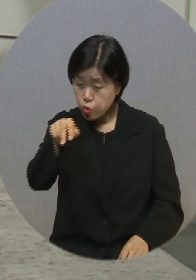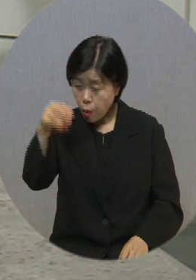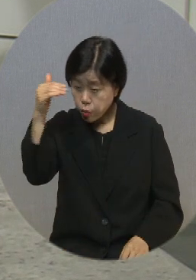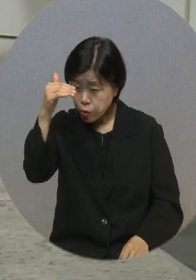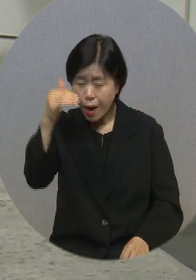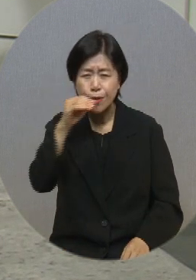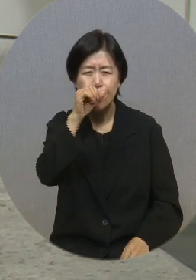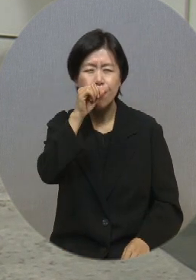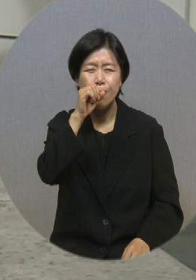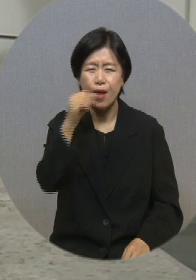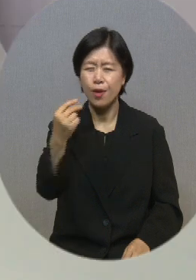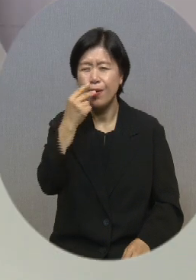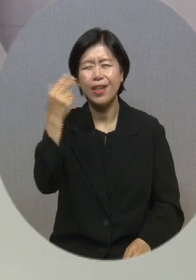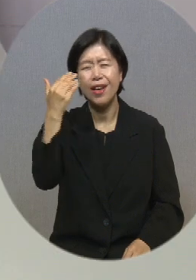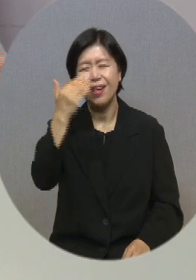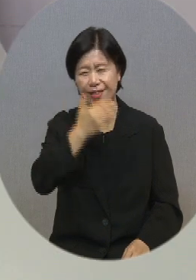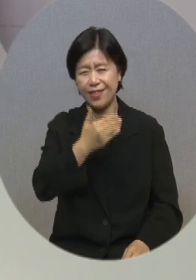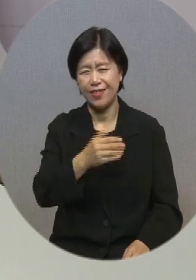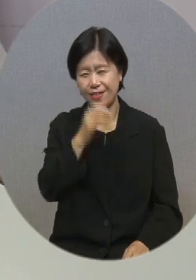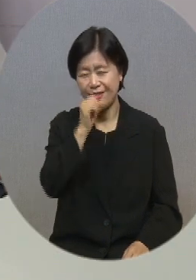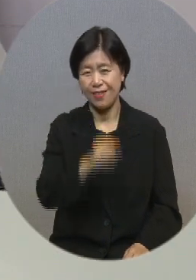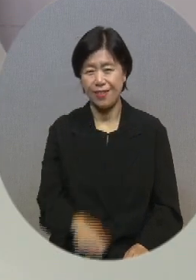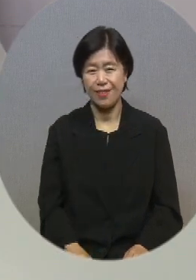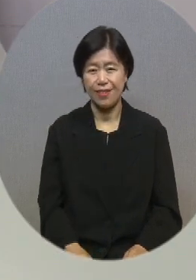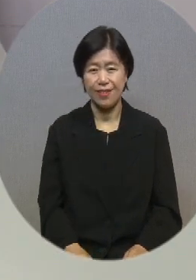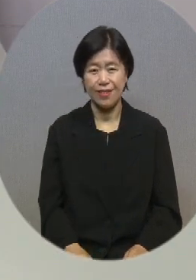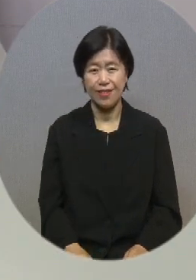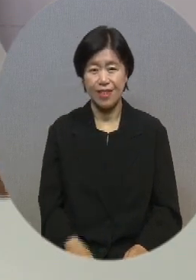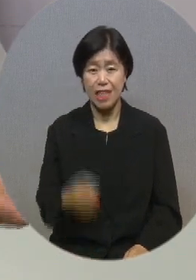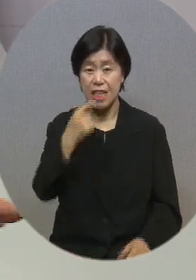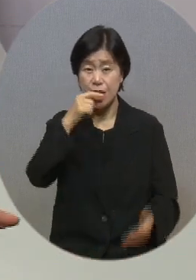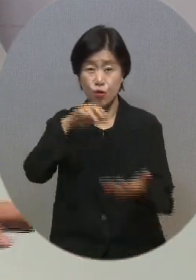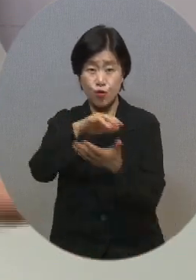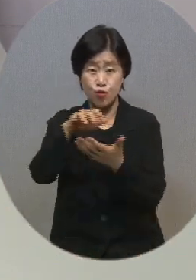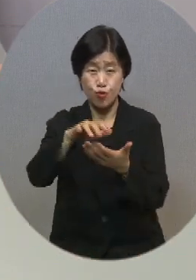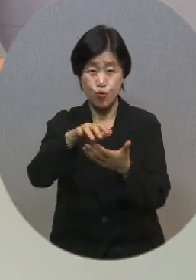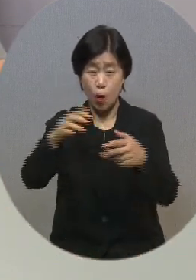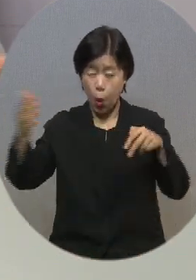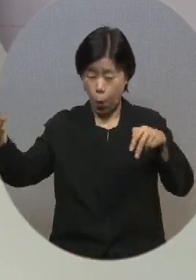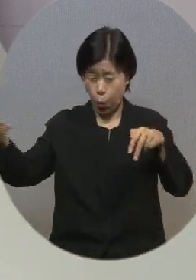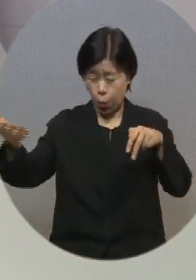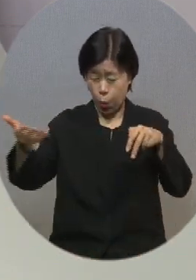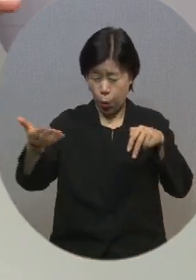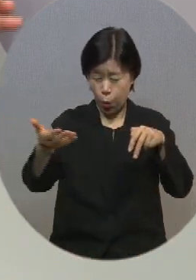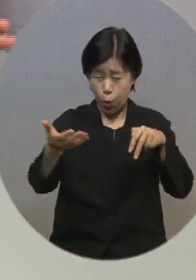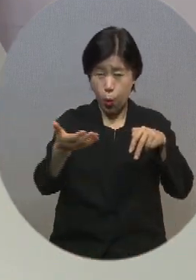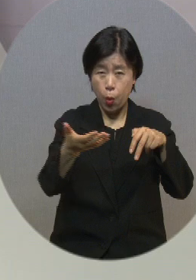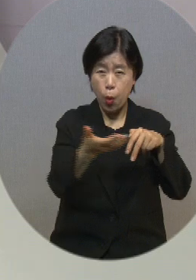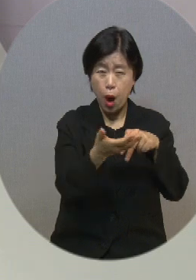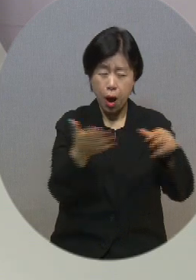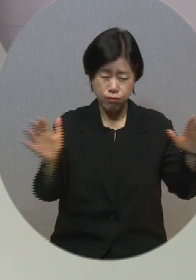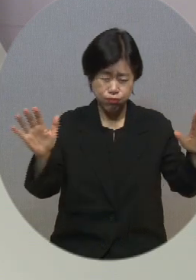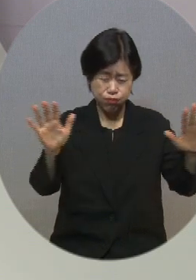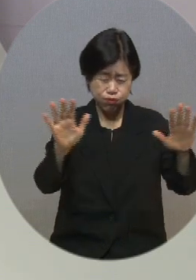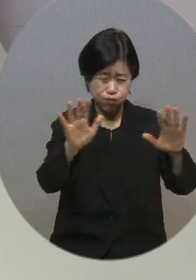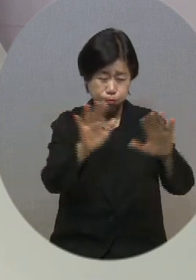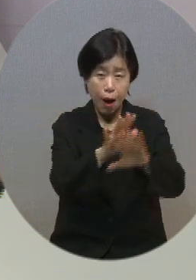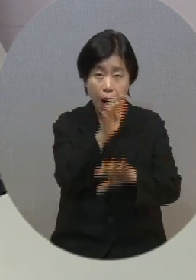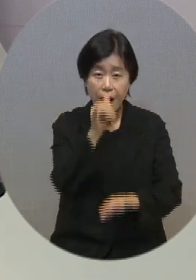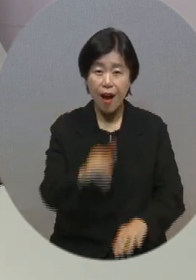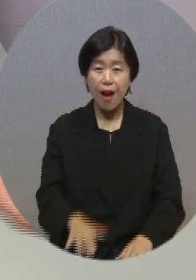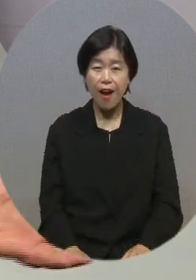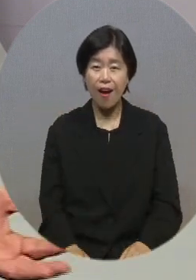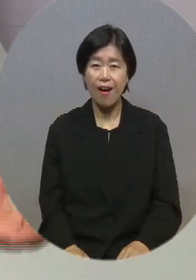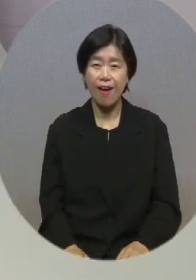네 그렇지 뭐예요. 그때 마침 구름이 나타나서 딴 예, 때는 안 끼다가 네, 예, 내가 산에 예. 올라가니까 구름들이 와갖고